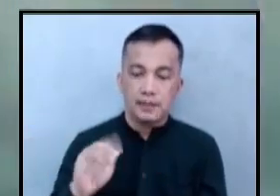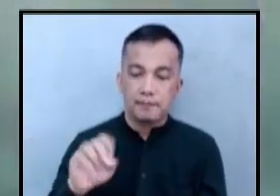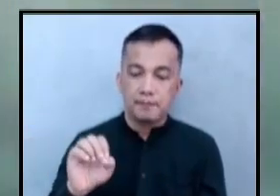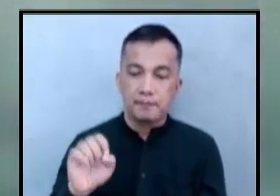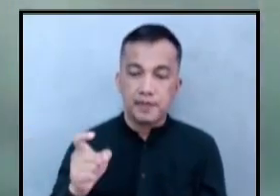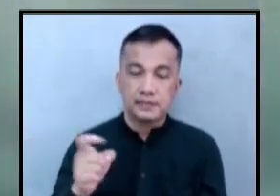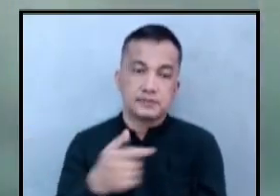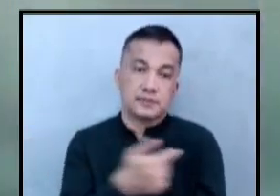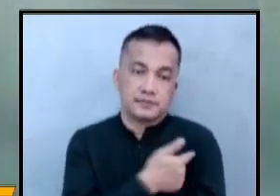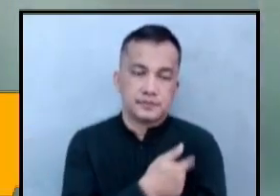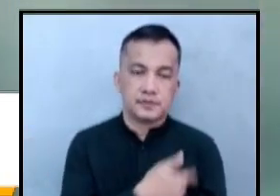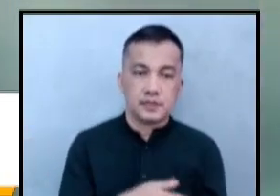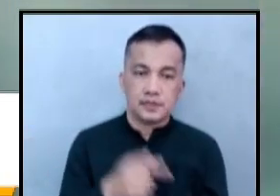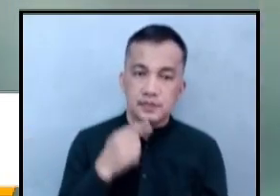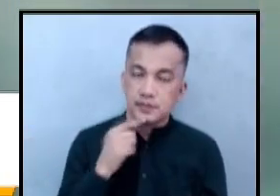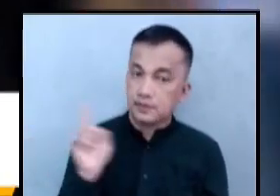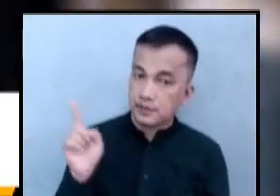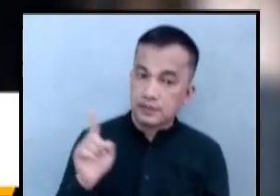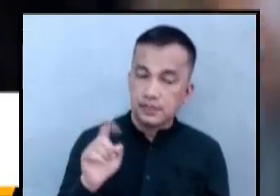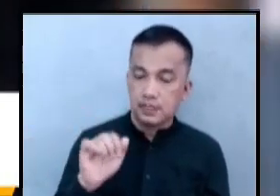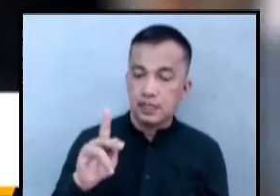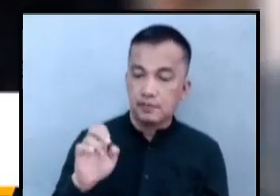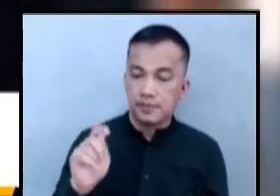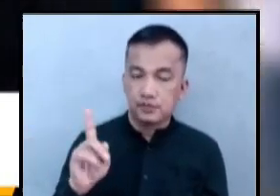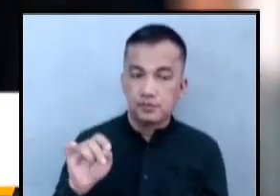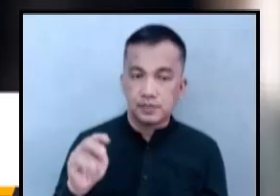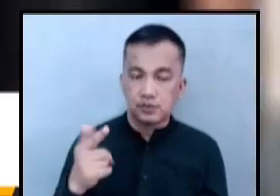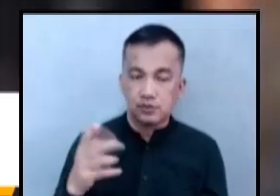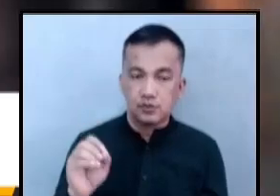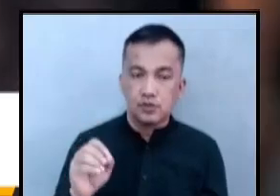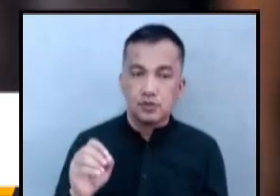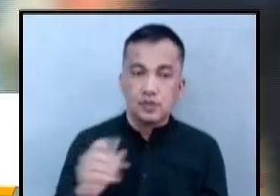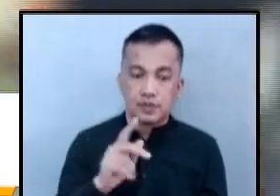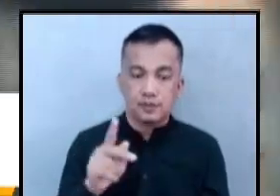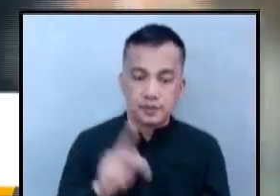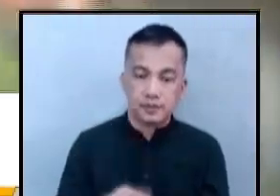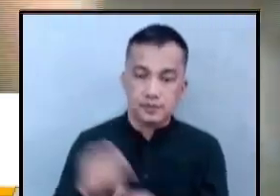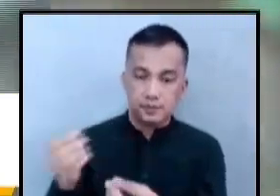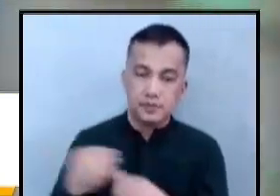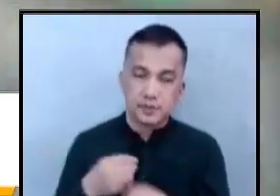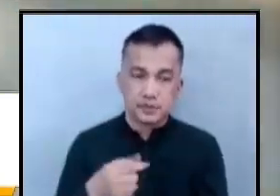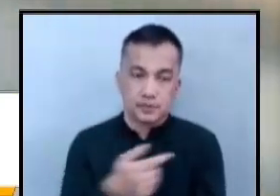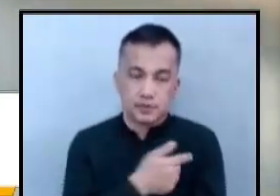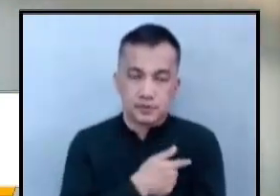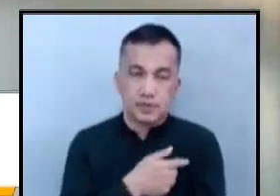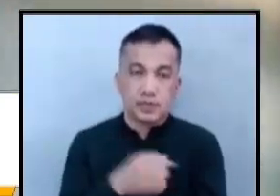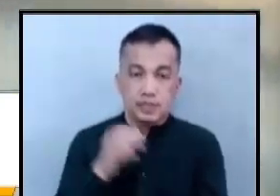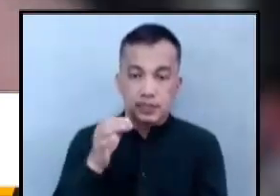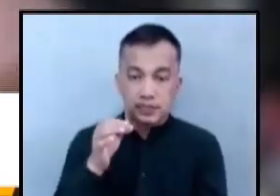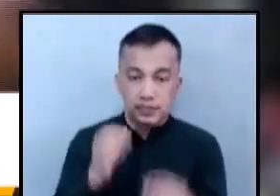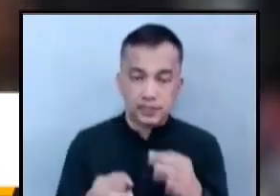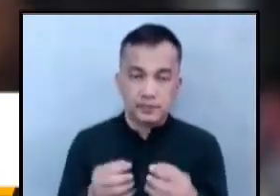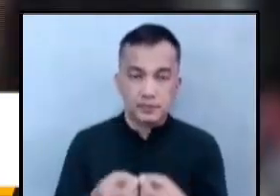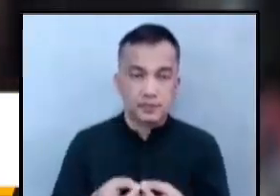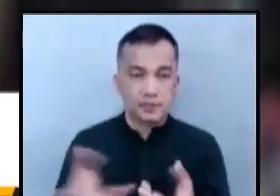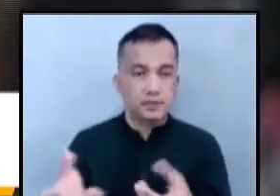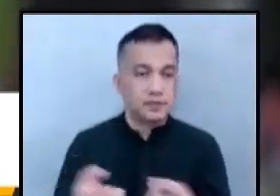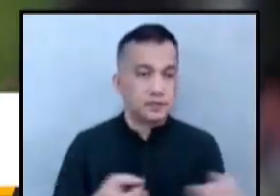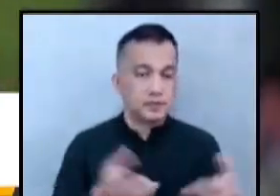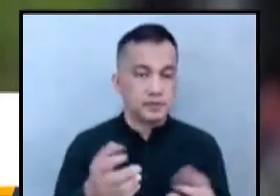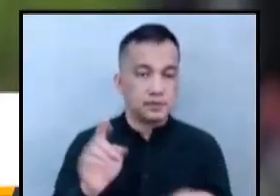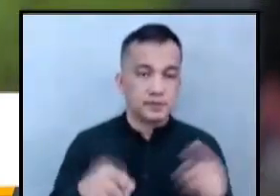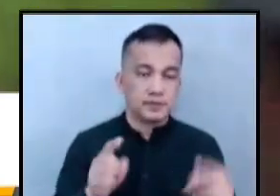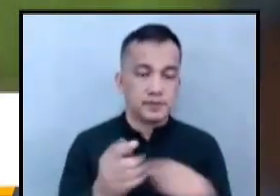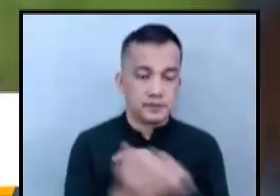Albert Domingo, isang Pilipinas na mabibigyan ng bakuna kapag naipamahagi na ito sa iba't ibang mga bansa. Sa ngayon, aniya